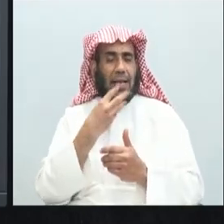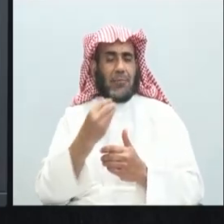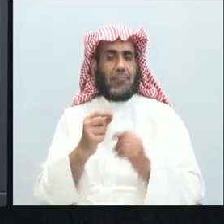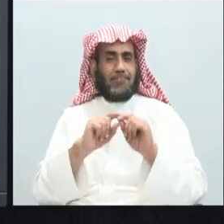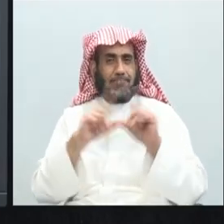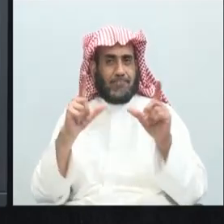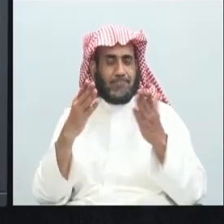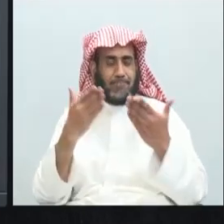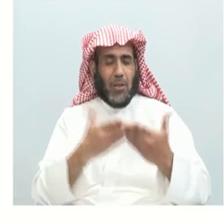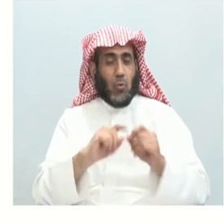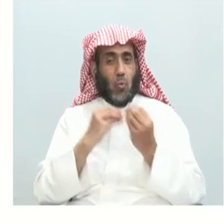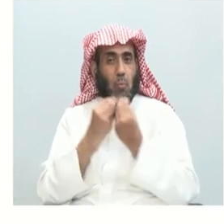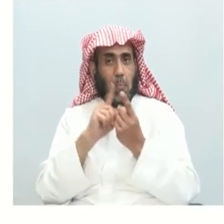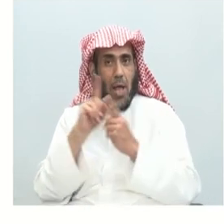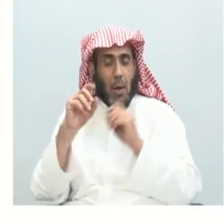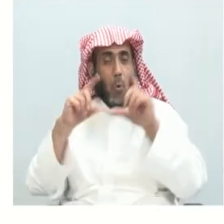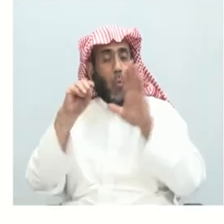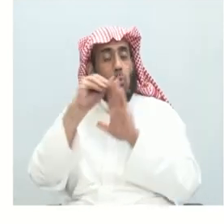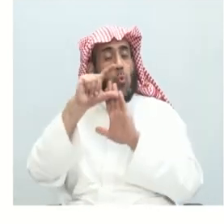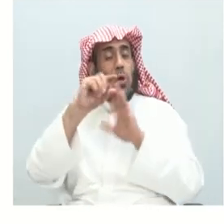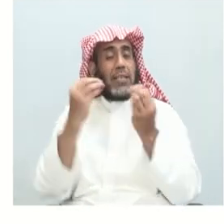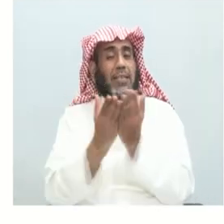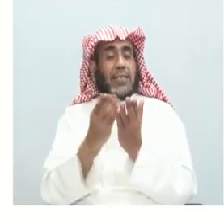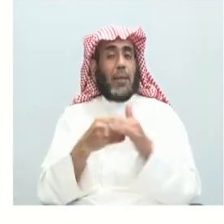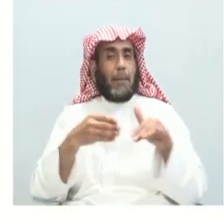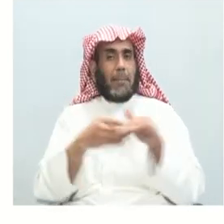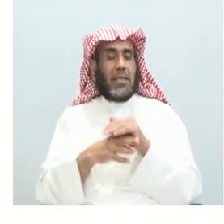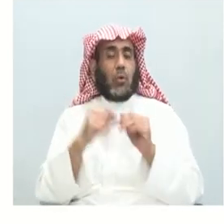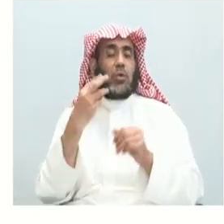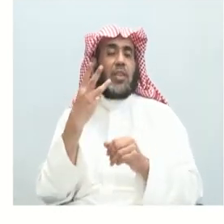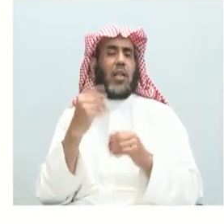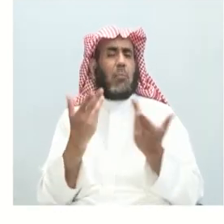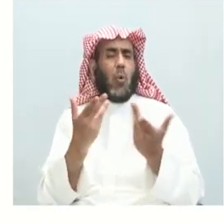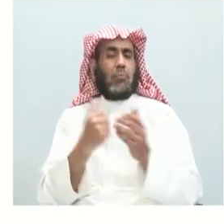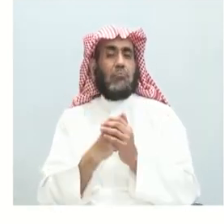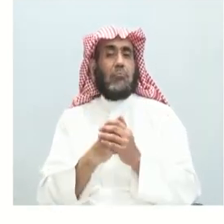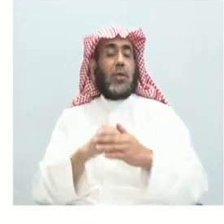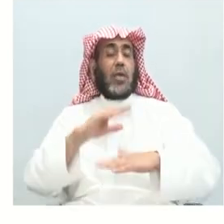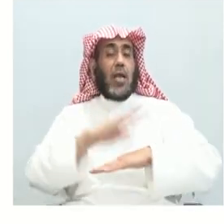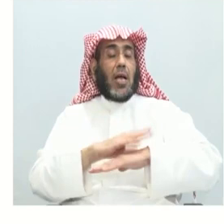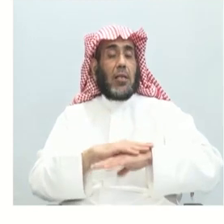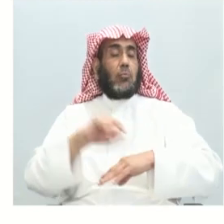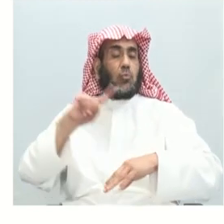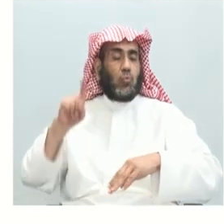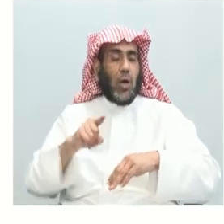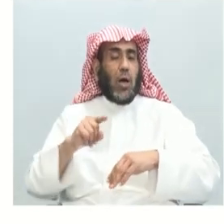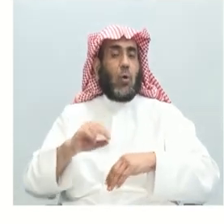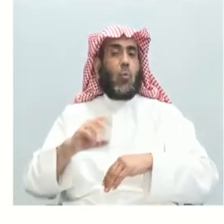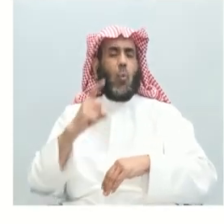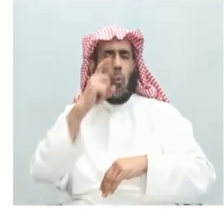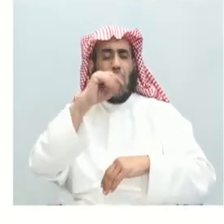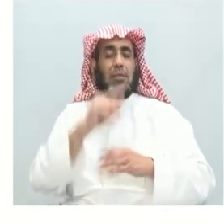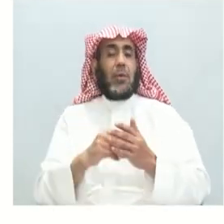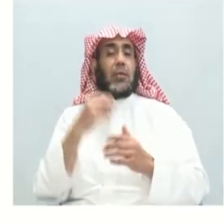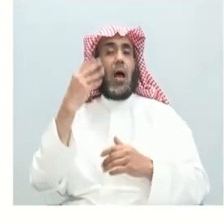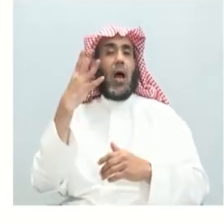ننظر معا الى موضوع الدرس مدخل الوحده الثالثه اداب وواجبات